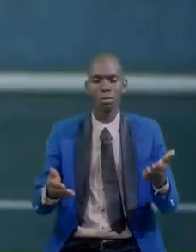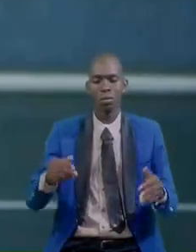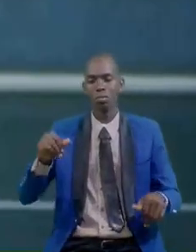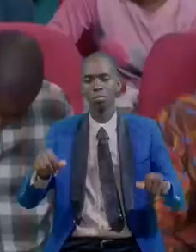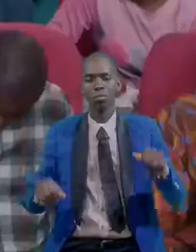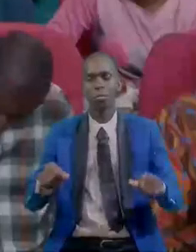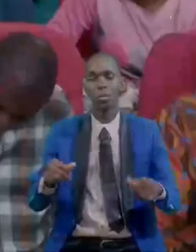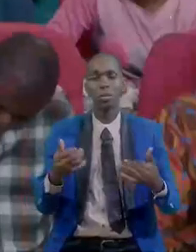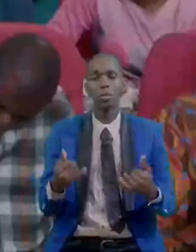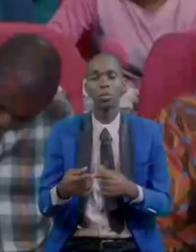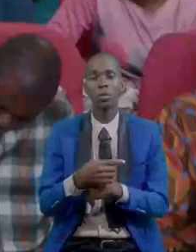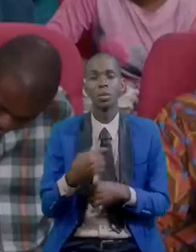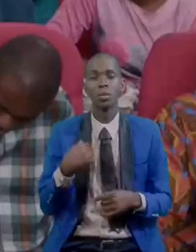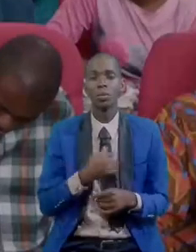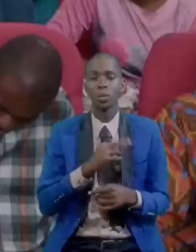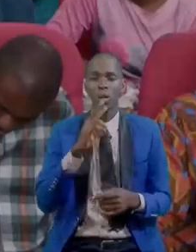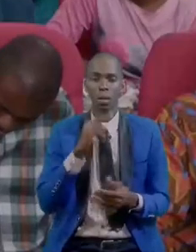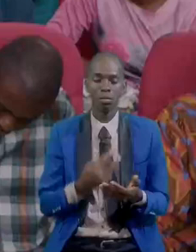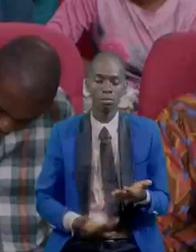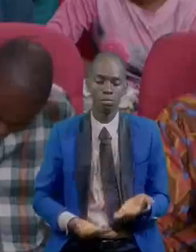vie double. Aujourd'hui, nous allons lever.